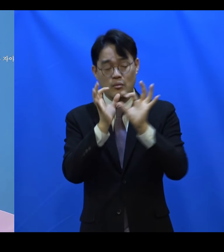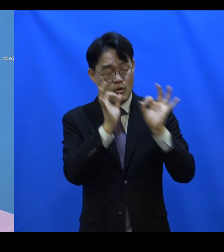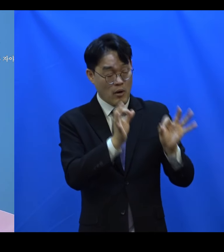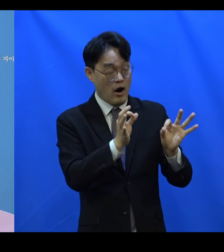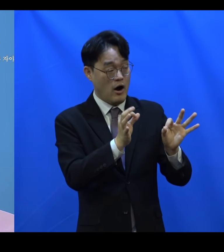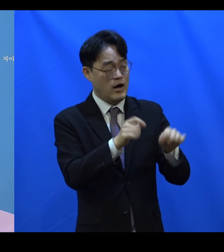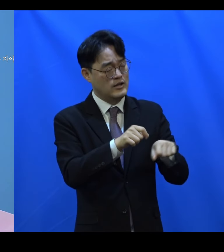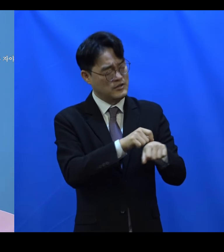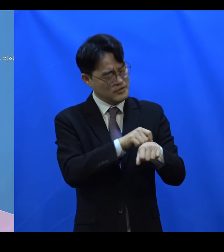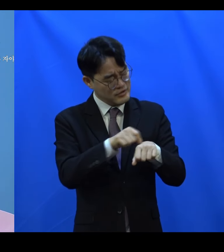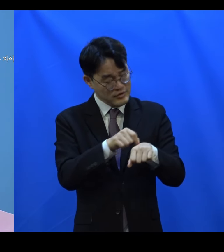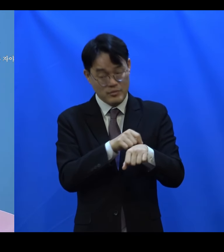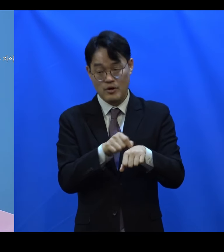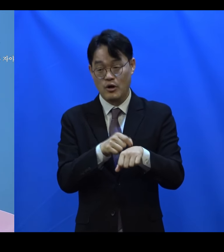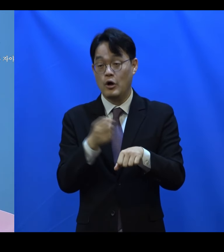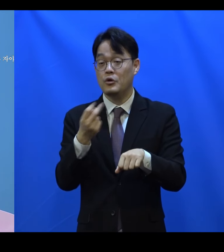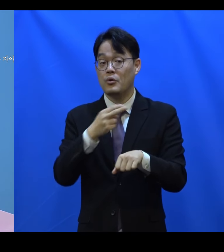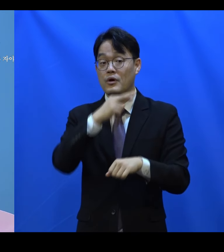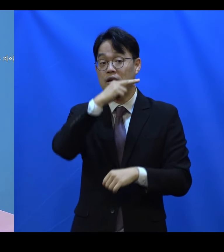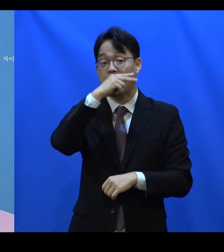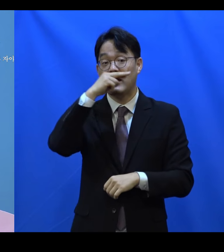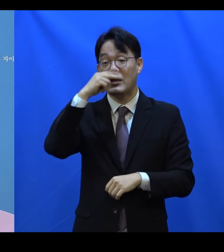이 향기가 또 절정이죠, 그죠?